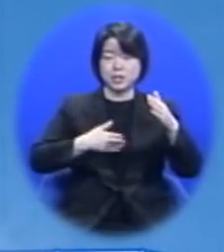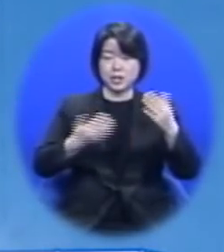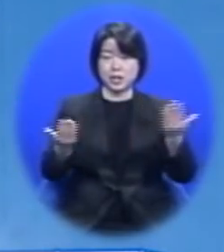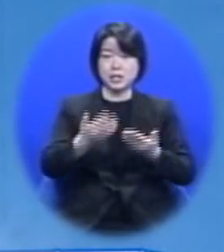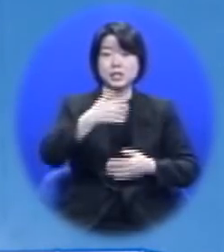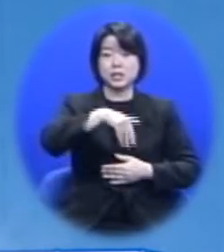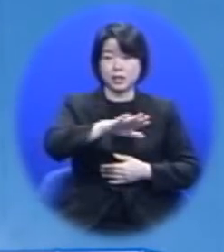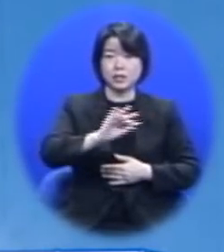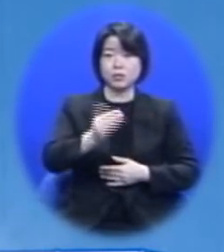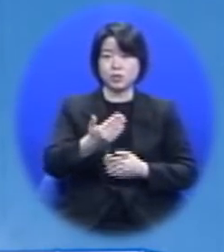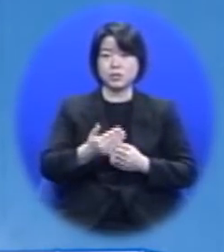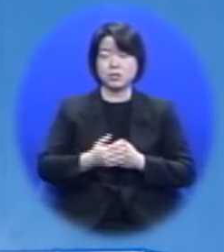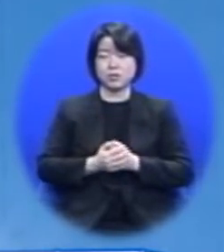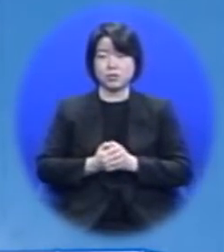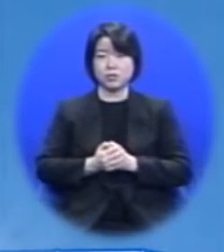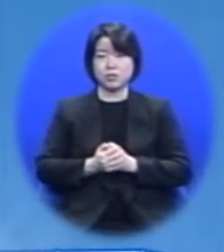됐어요.